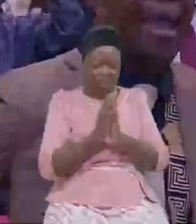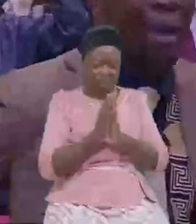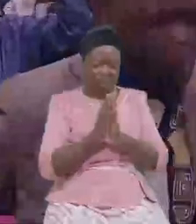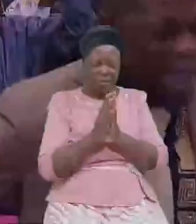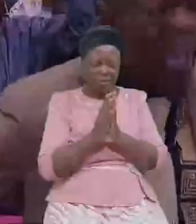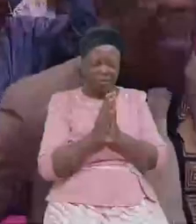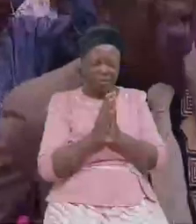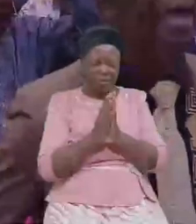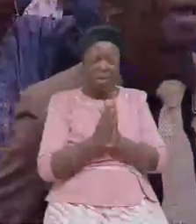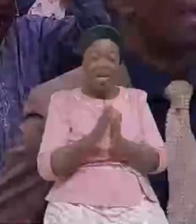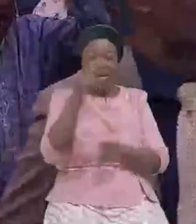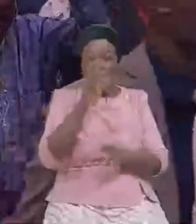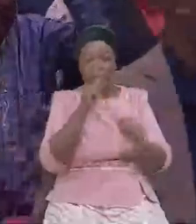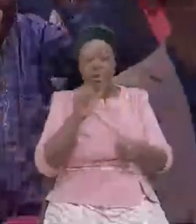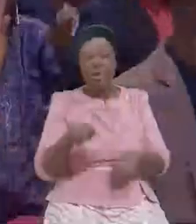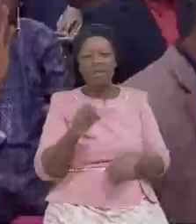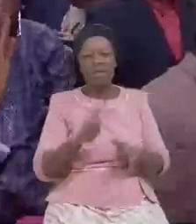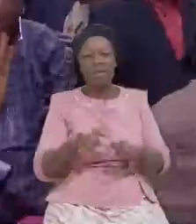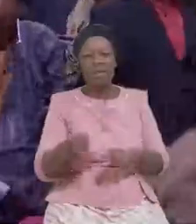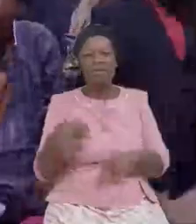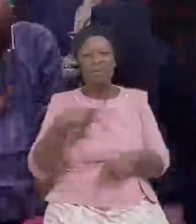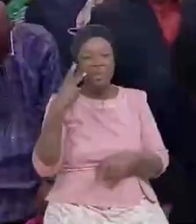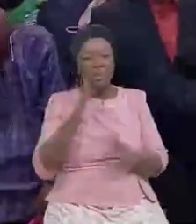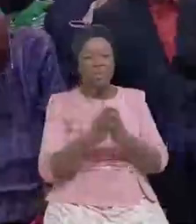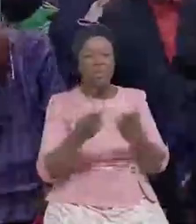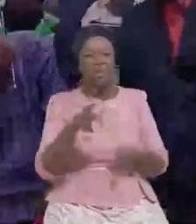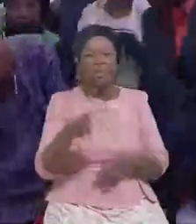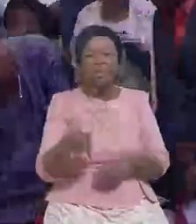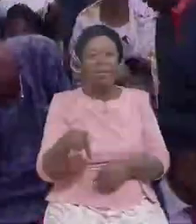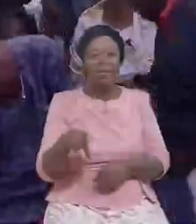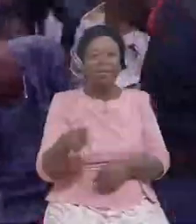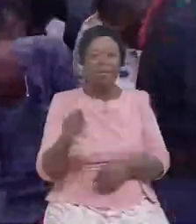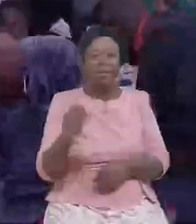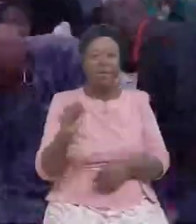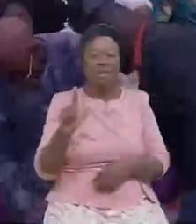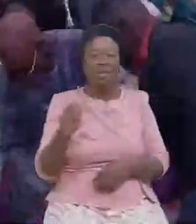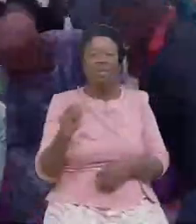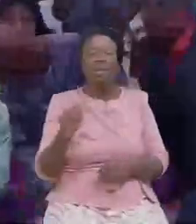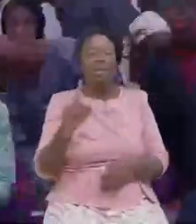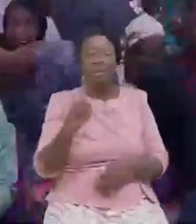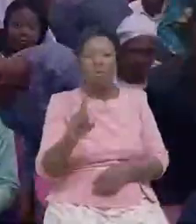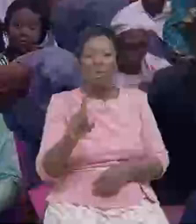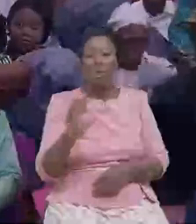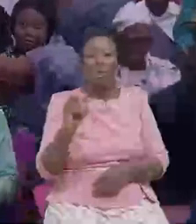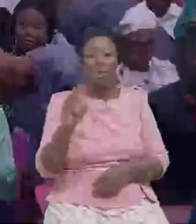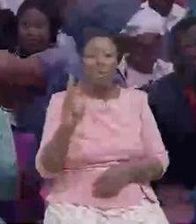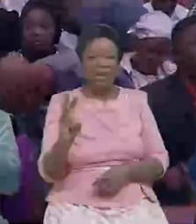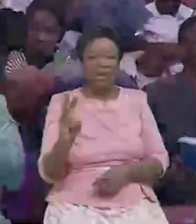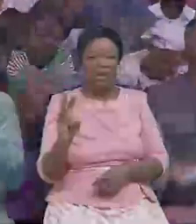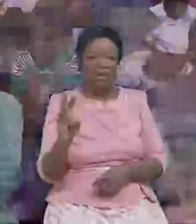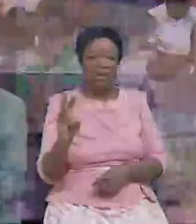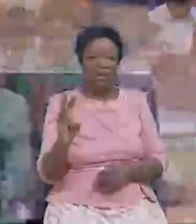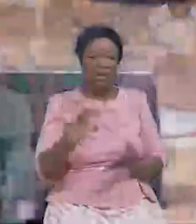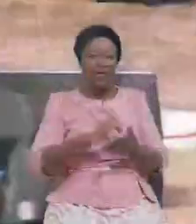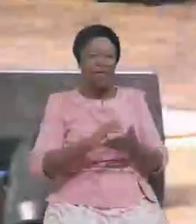Que le Seigneur vous bénisse pour vous asseoir. Nous considérons en Psaume 106. Psaume 106, nous lisons le